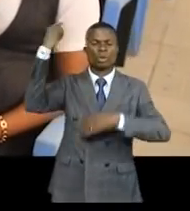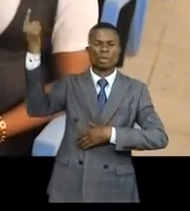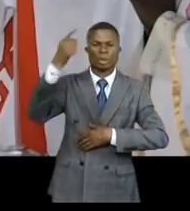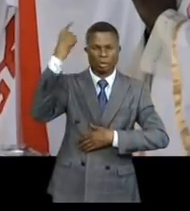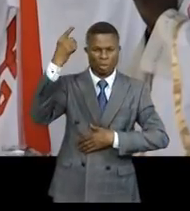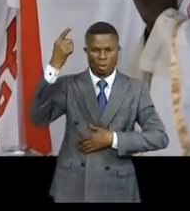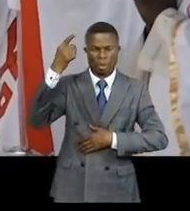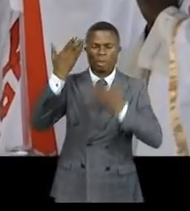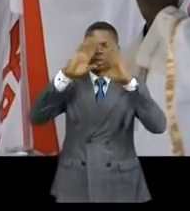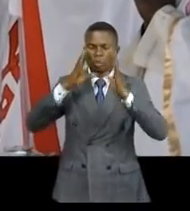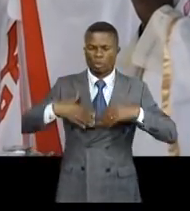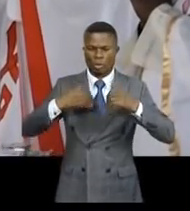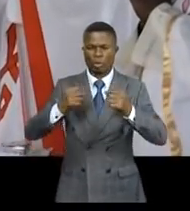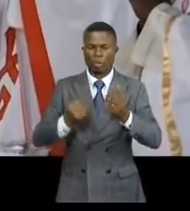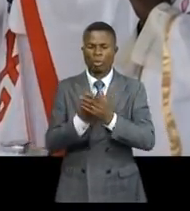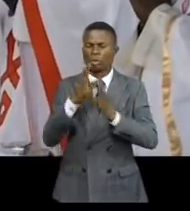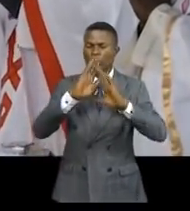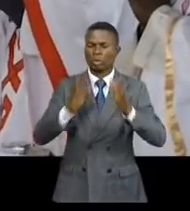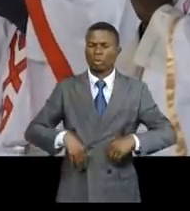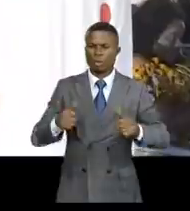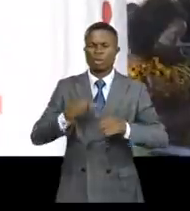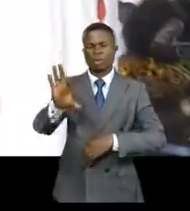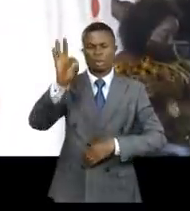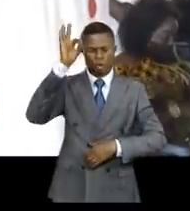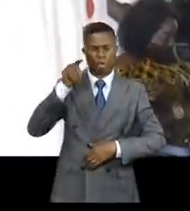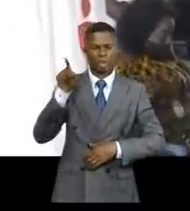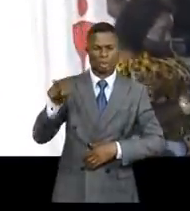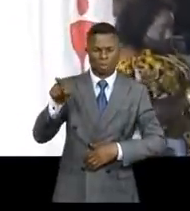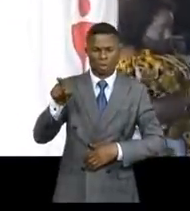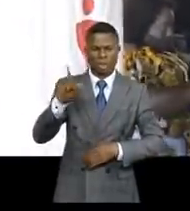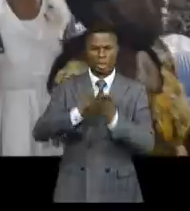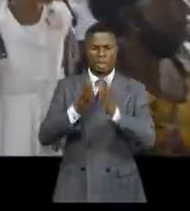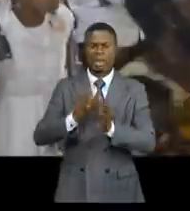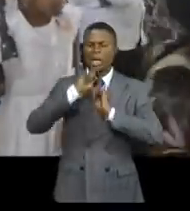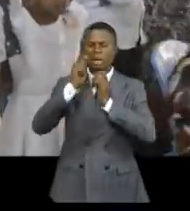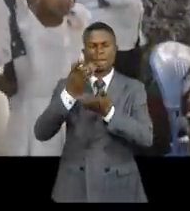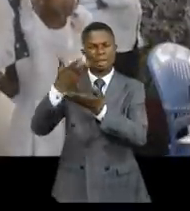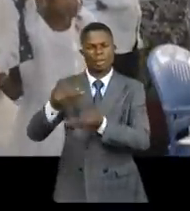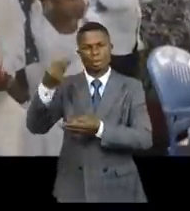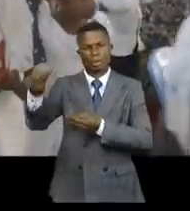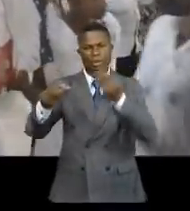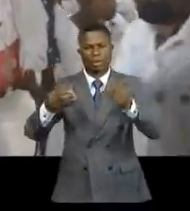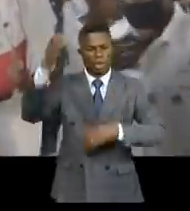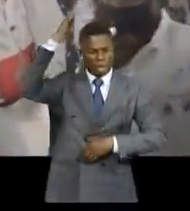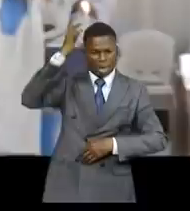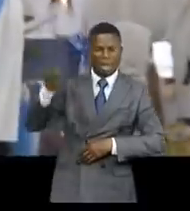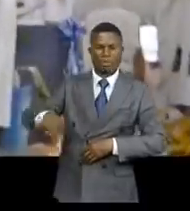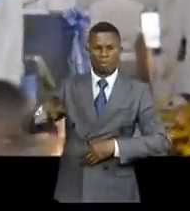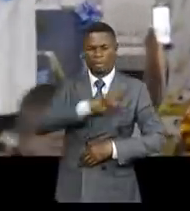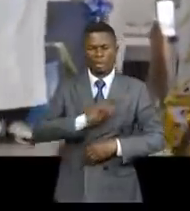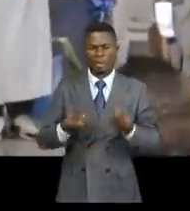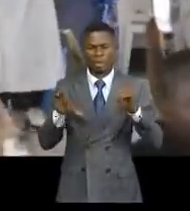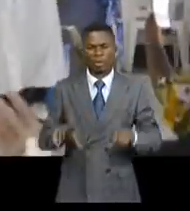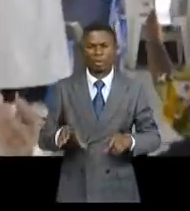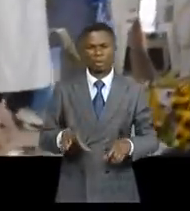Dieu Tout-Puissant, source de toute vie, pour les choix de son serviteur. Des cadeaux ont été remis à l'évêque régional de la République démocratique du